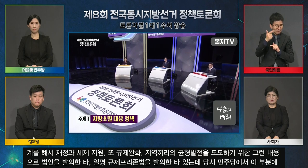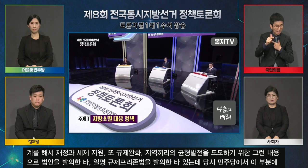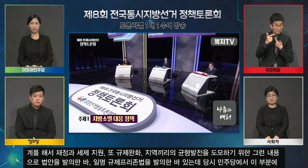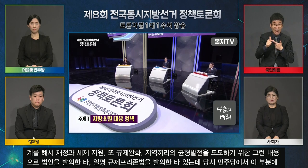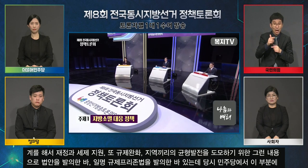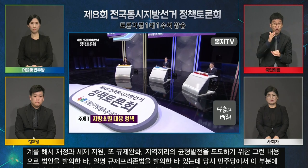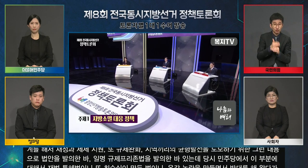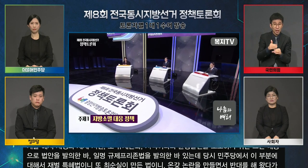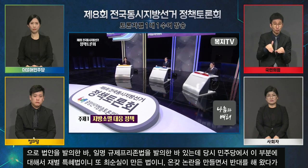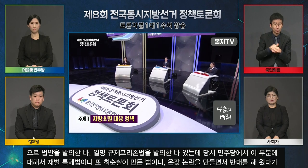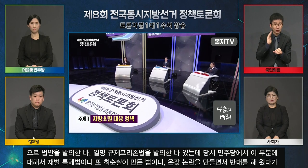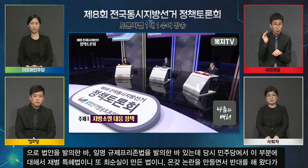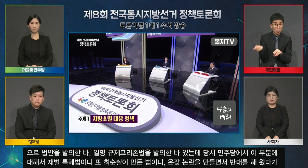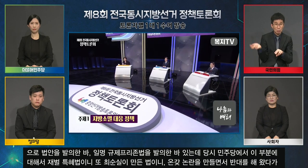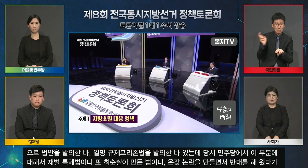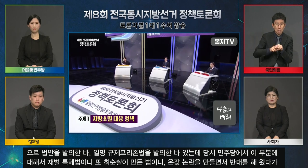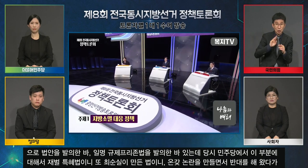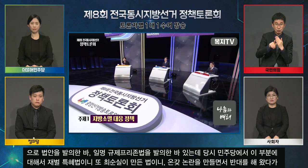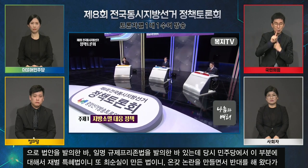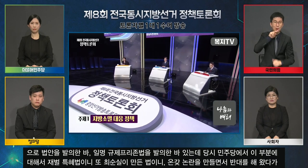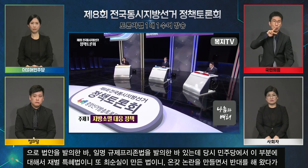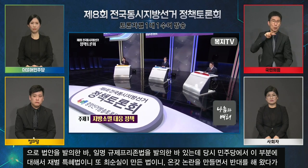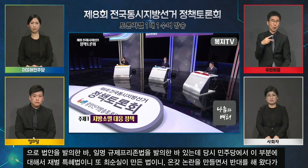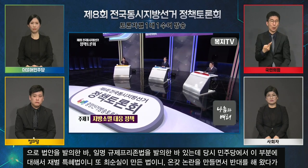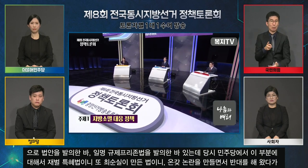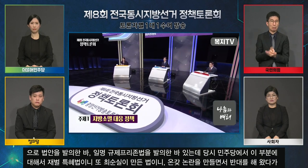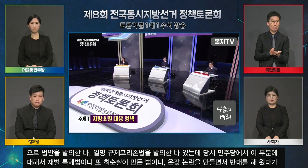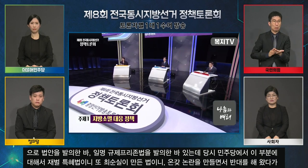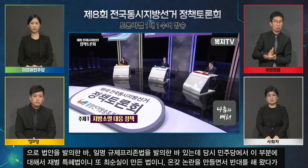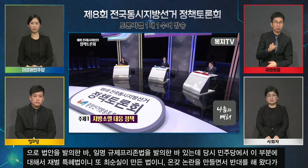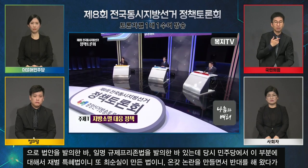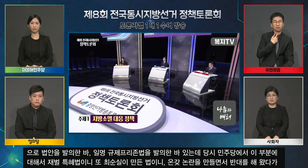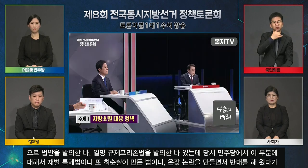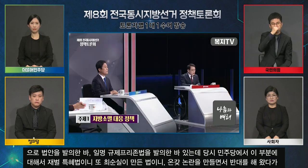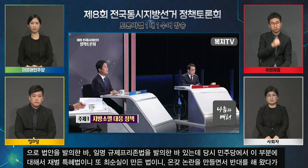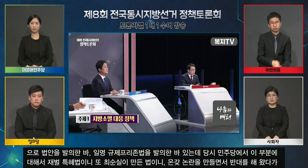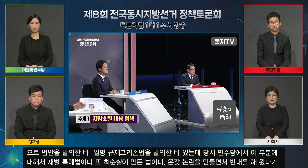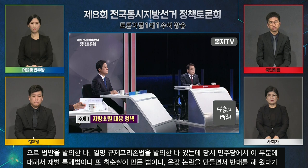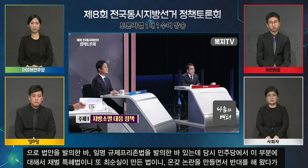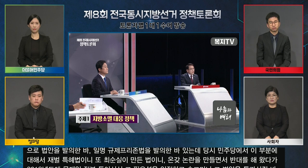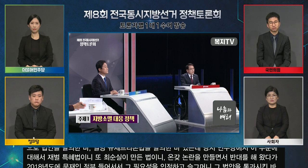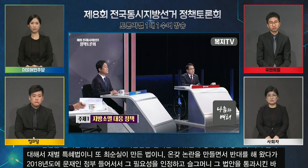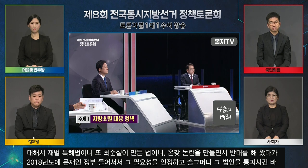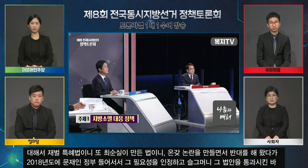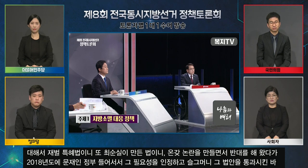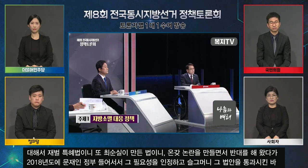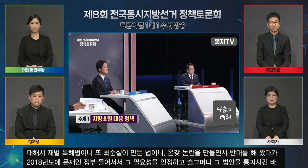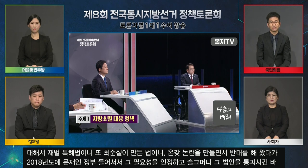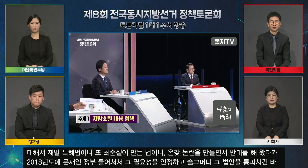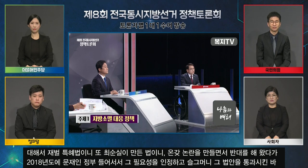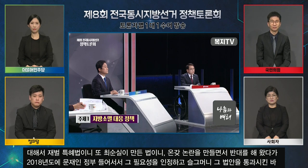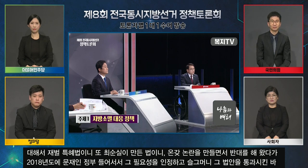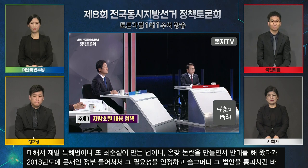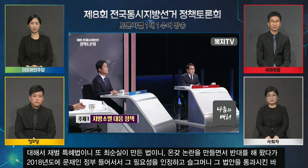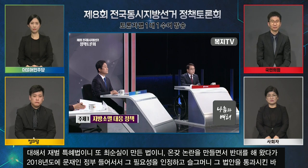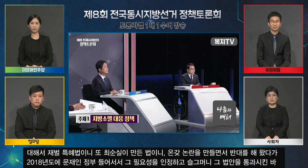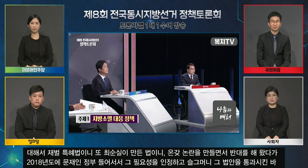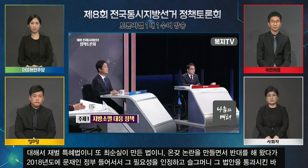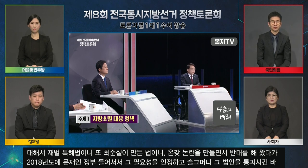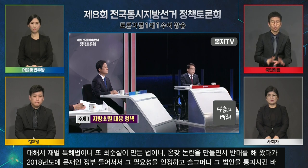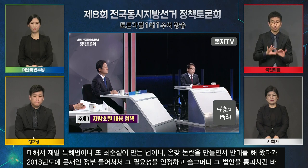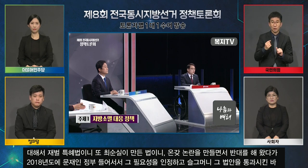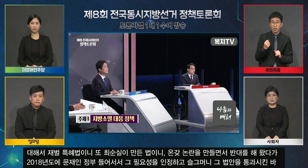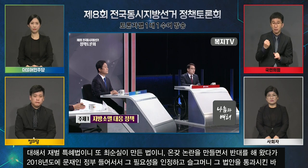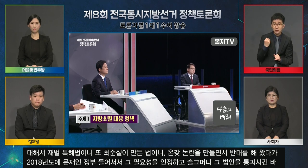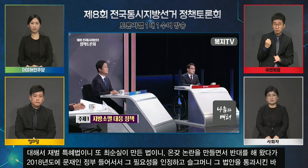그 필요성을 인정하고 슬그머니 그 법안을 통과시킨 바가 있습니다. 이렇게 우리 국민의힘